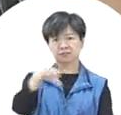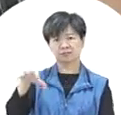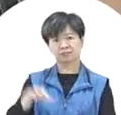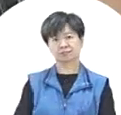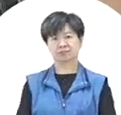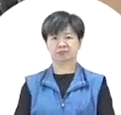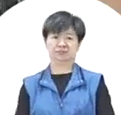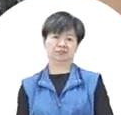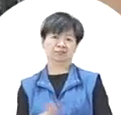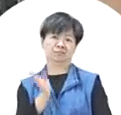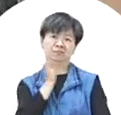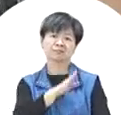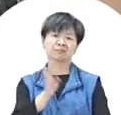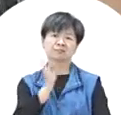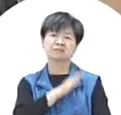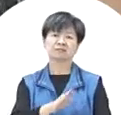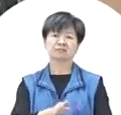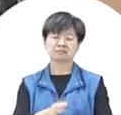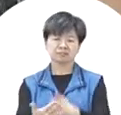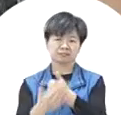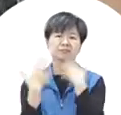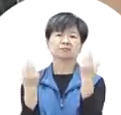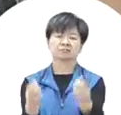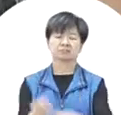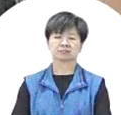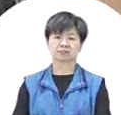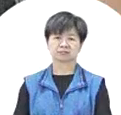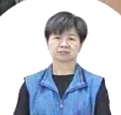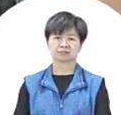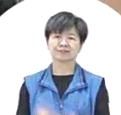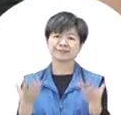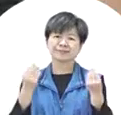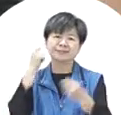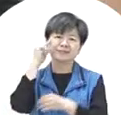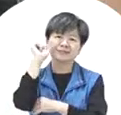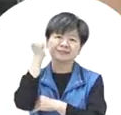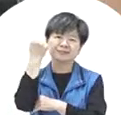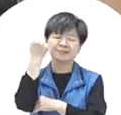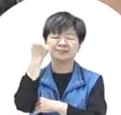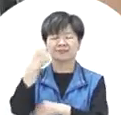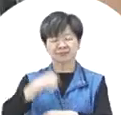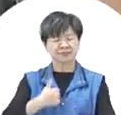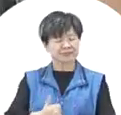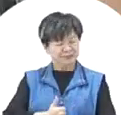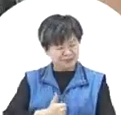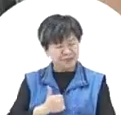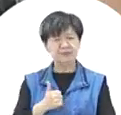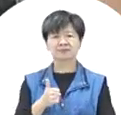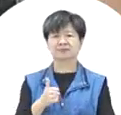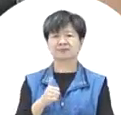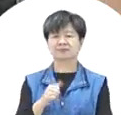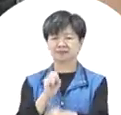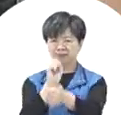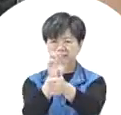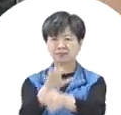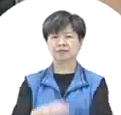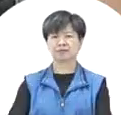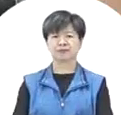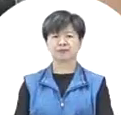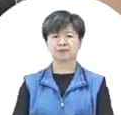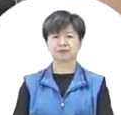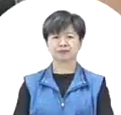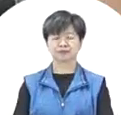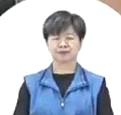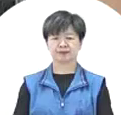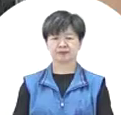到用不到，那我觉得一点意义都没有。我是真的是我很彻底具体的